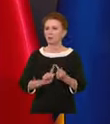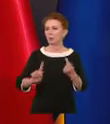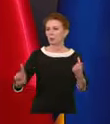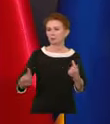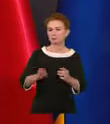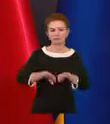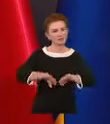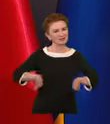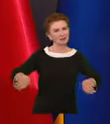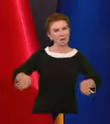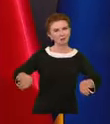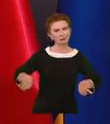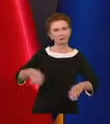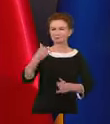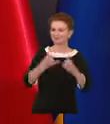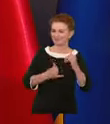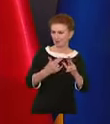z chorym, bądź jesteśmy chorzy.